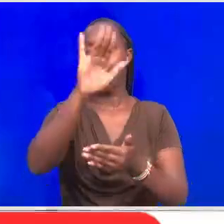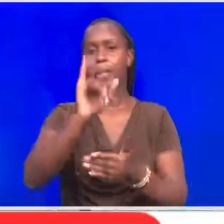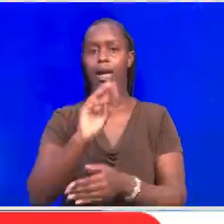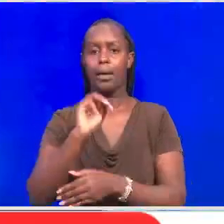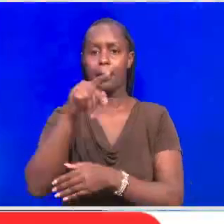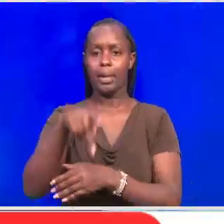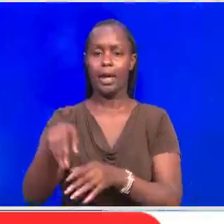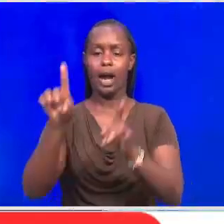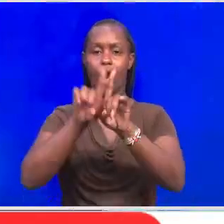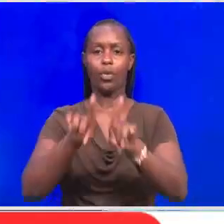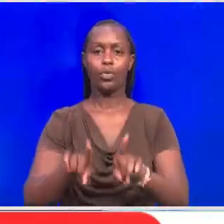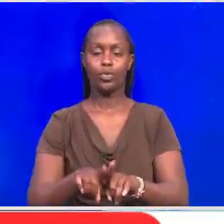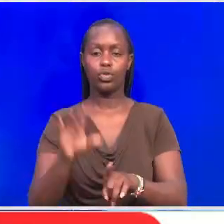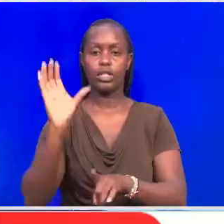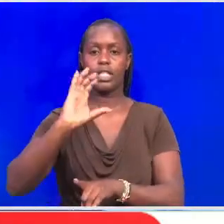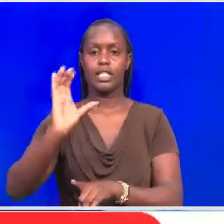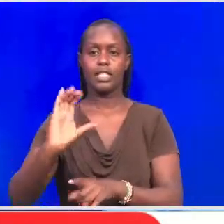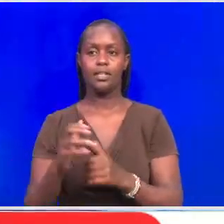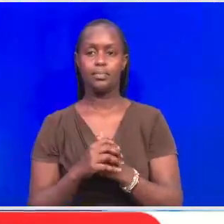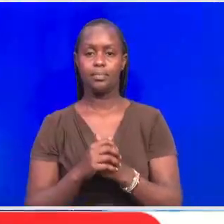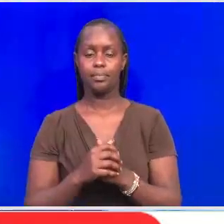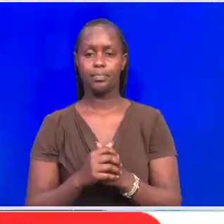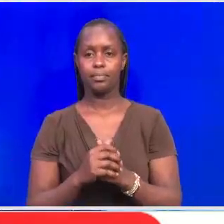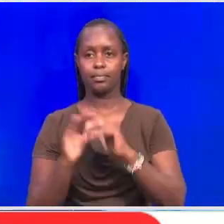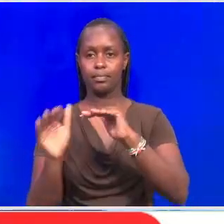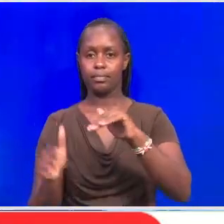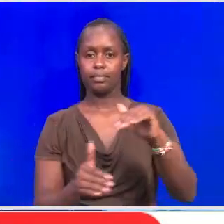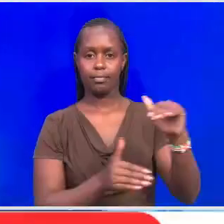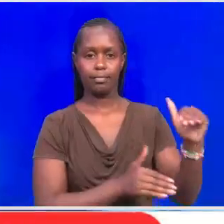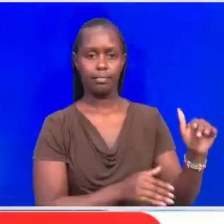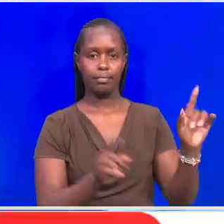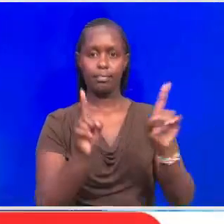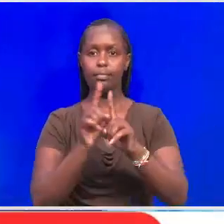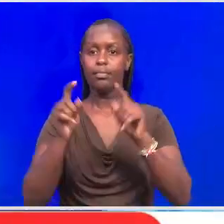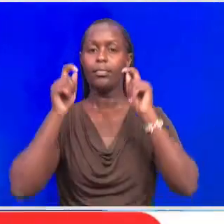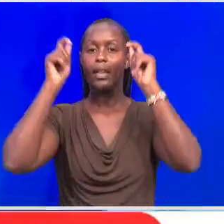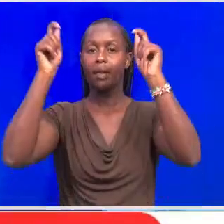TV47. Namna hayo ya kijiri, maandamano hayo ya kupinga mswada wa fedha wa mwaka